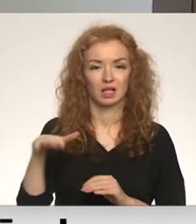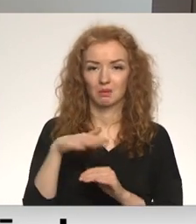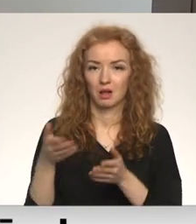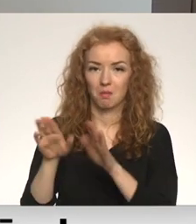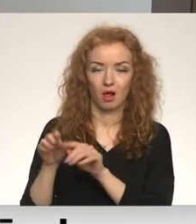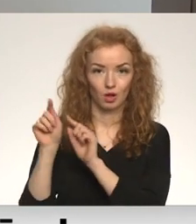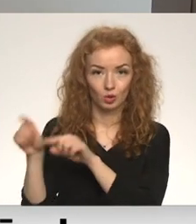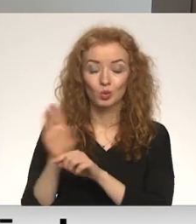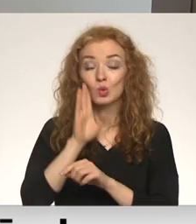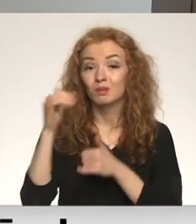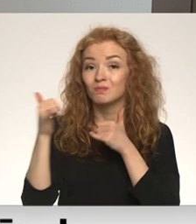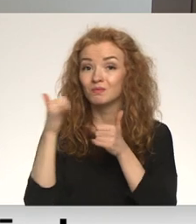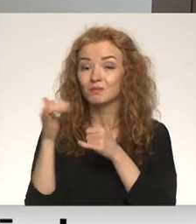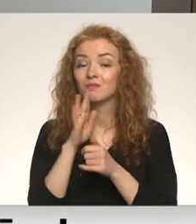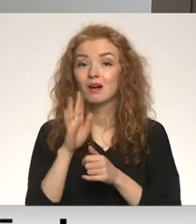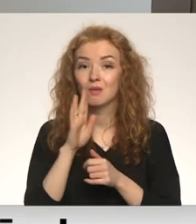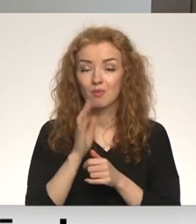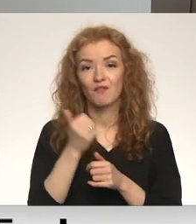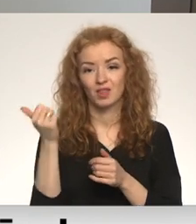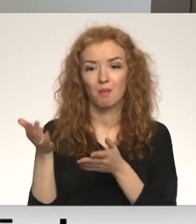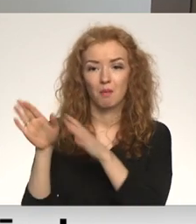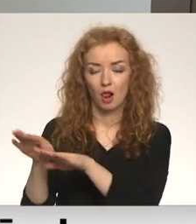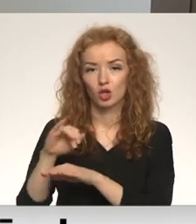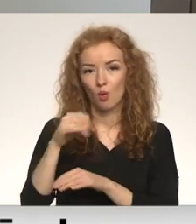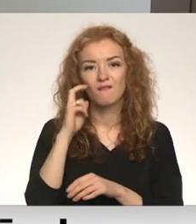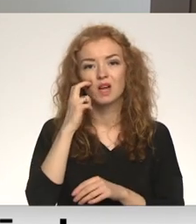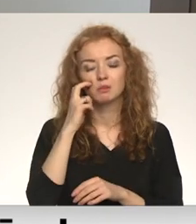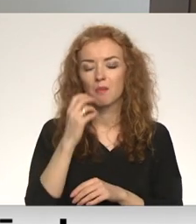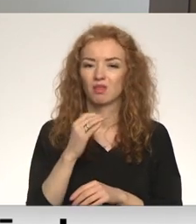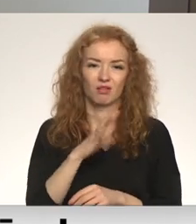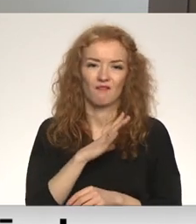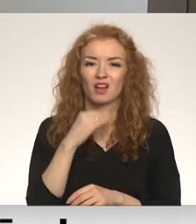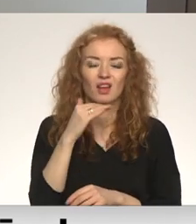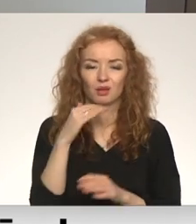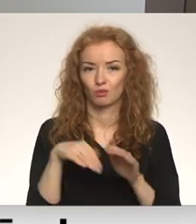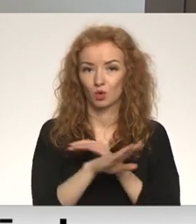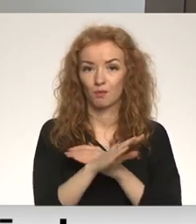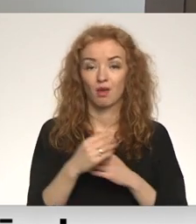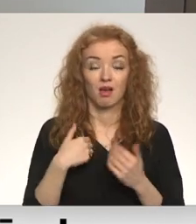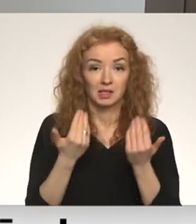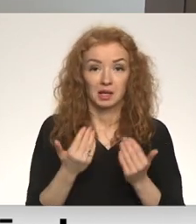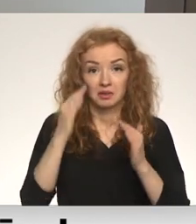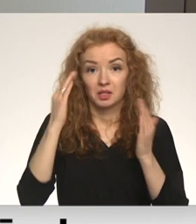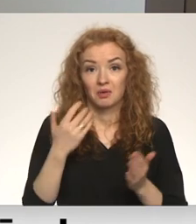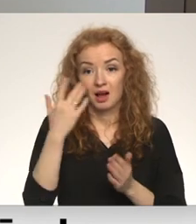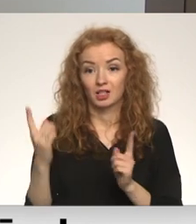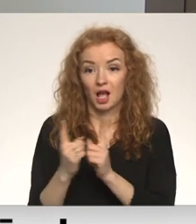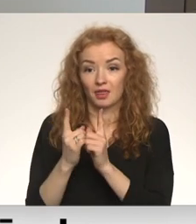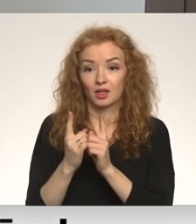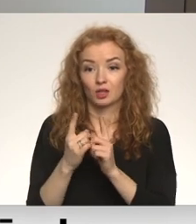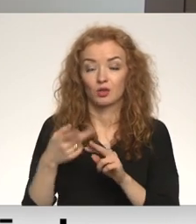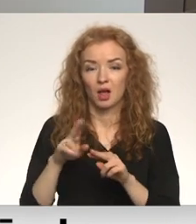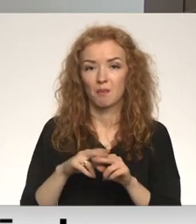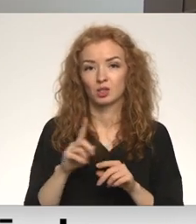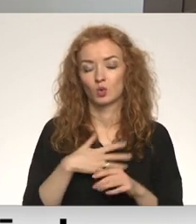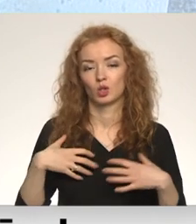tur. No rīta sazvanījos ar mammu, viņa paliks, jo vecmāmiņa negrib braukt prom. Tagad es pat nezinu, kad mēs satiksimies, tāpēc tas